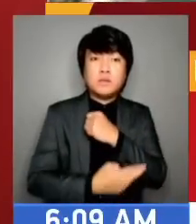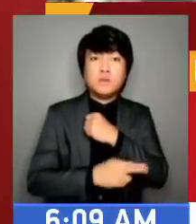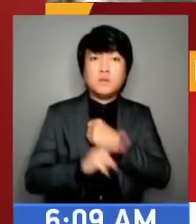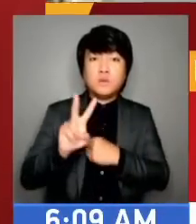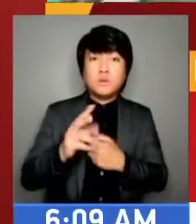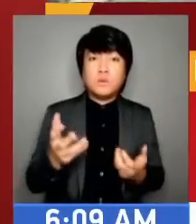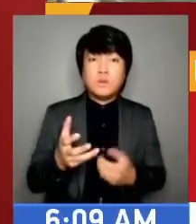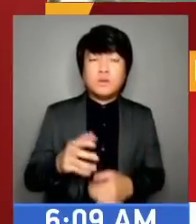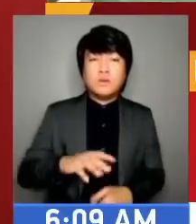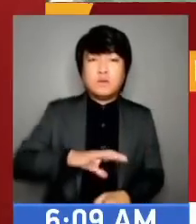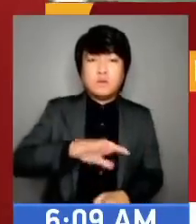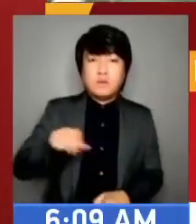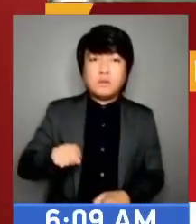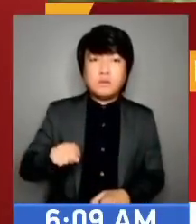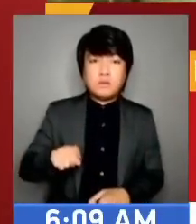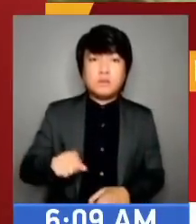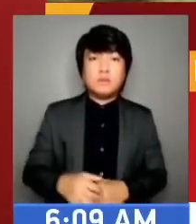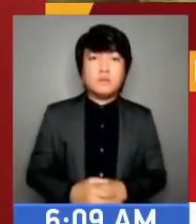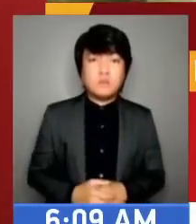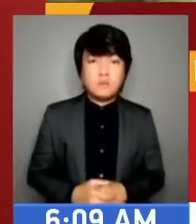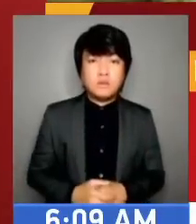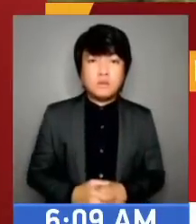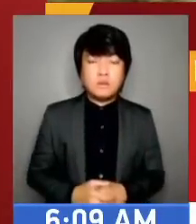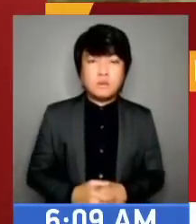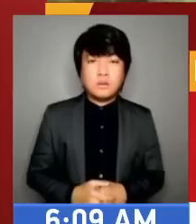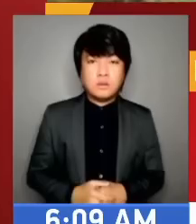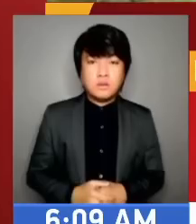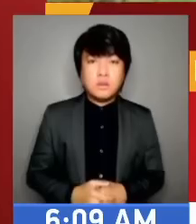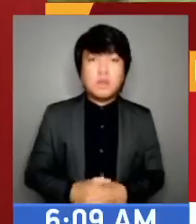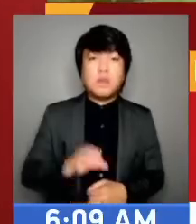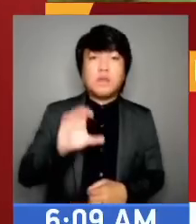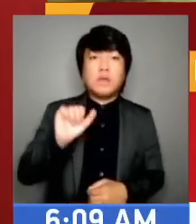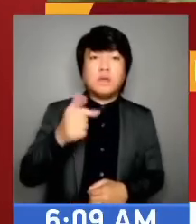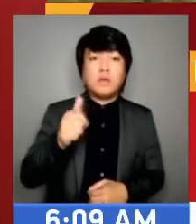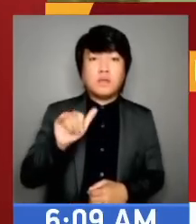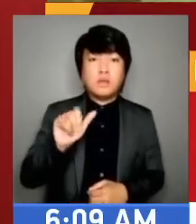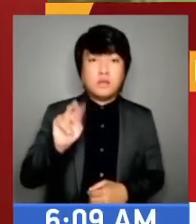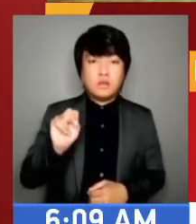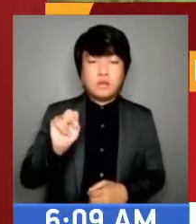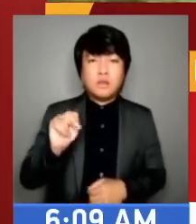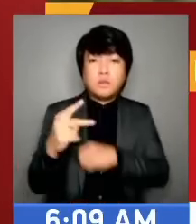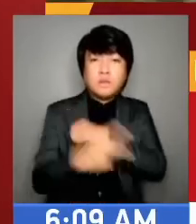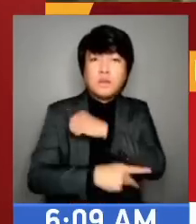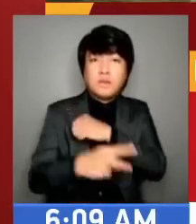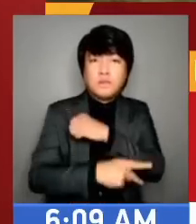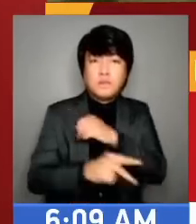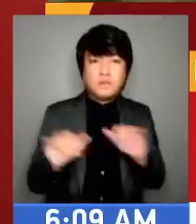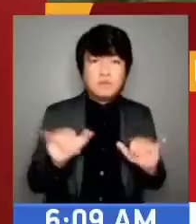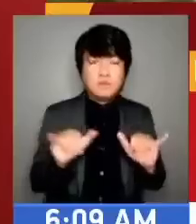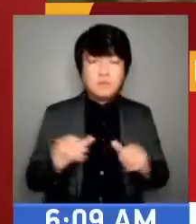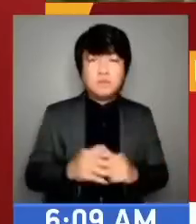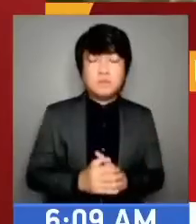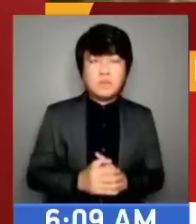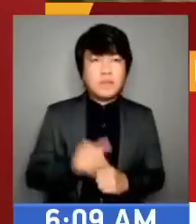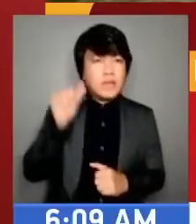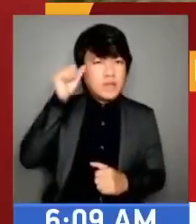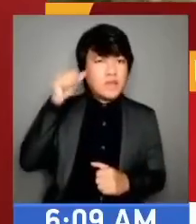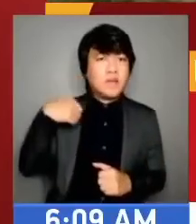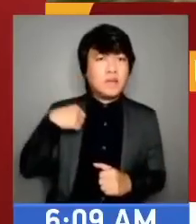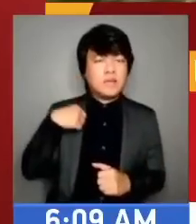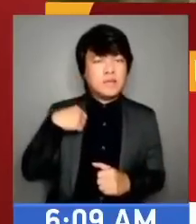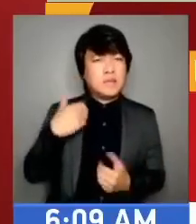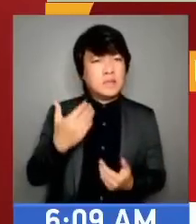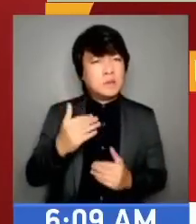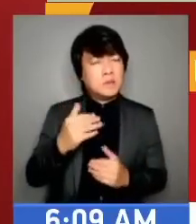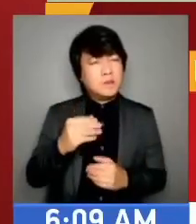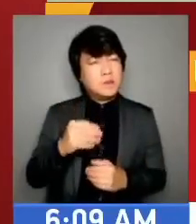naman pong Cagayan Province po. Sa hanggang kahapon po, medyo sabihin na natin minimal po yung mga natatanggap